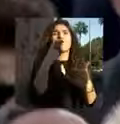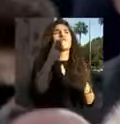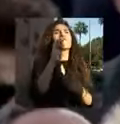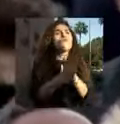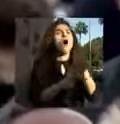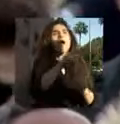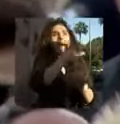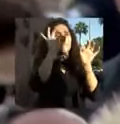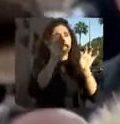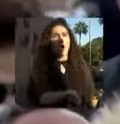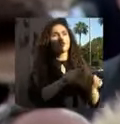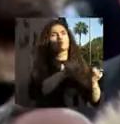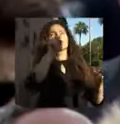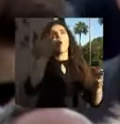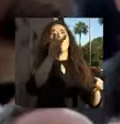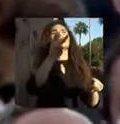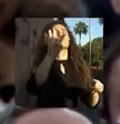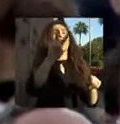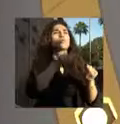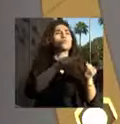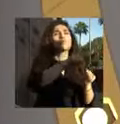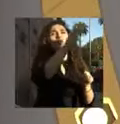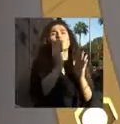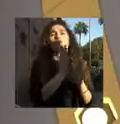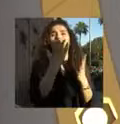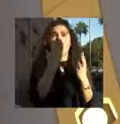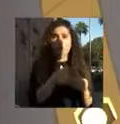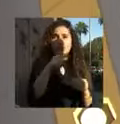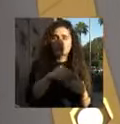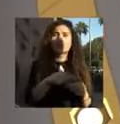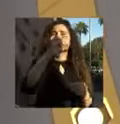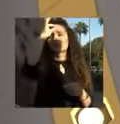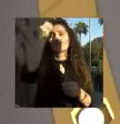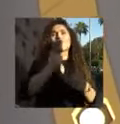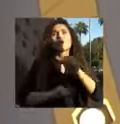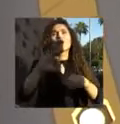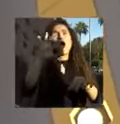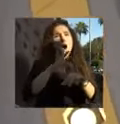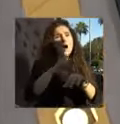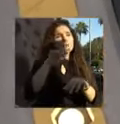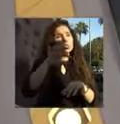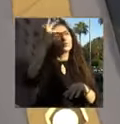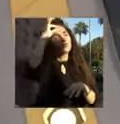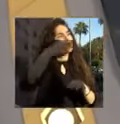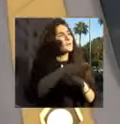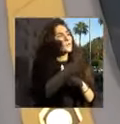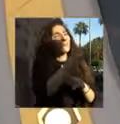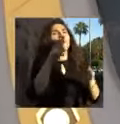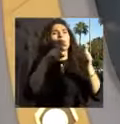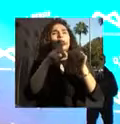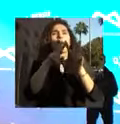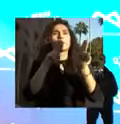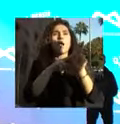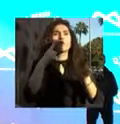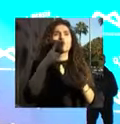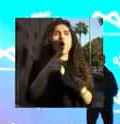başlayacak. 34. cadde boyunca devam edecek. Oradan üniversite hastanesine, üniversite ve GMK bulvarına